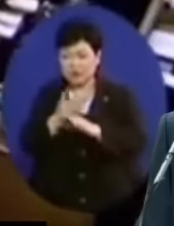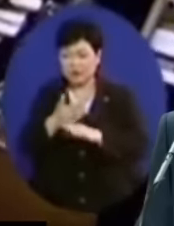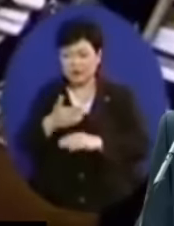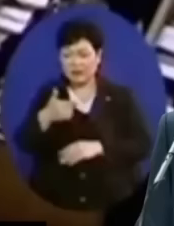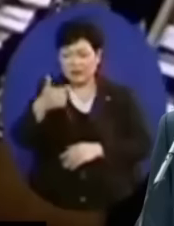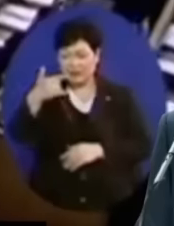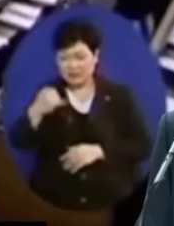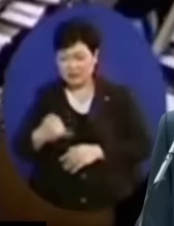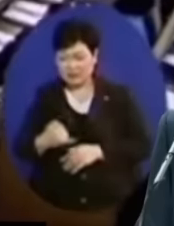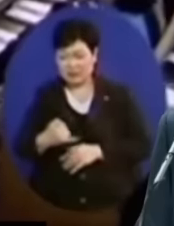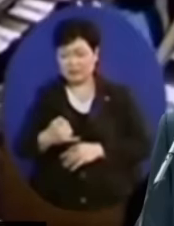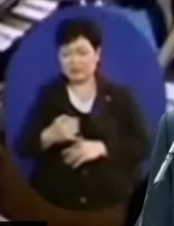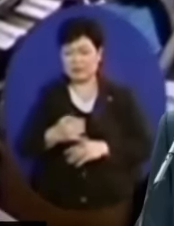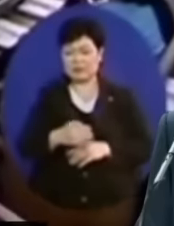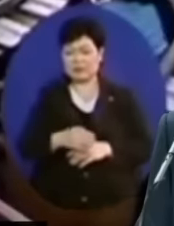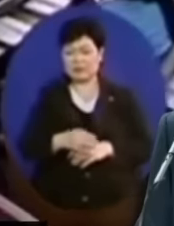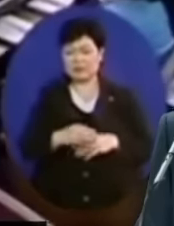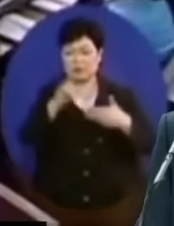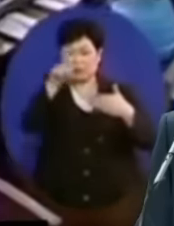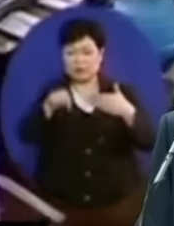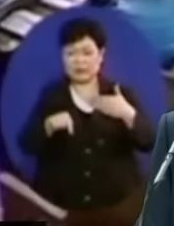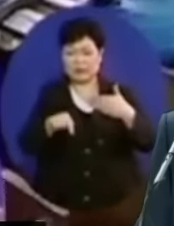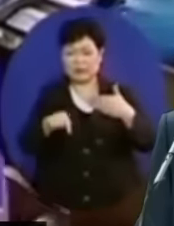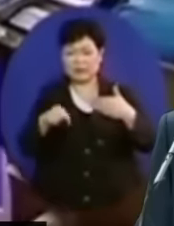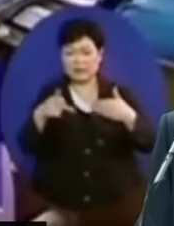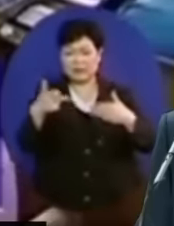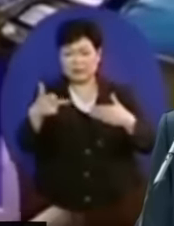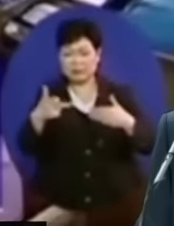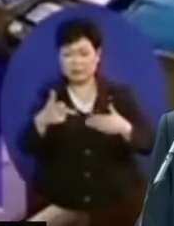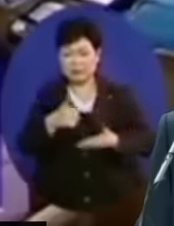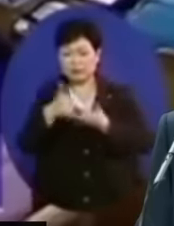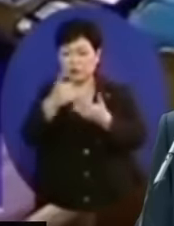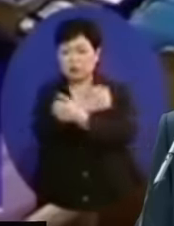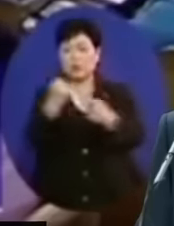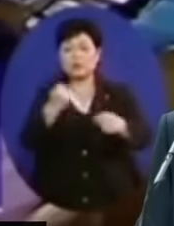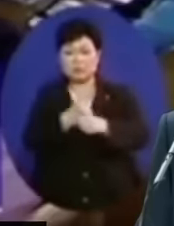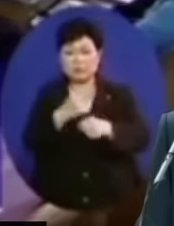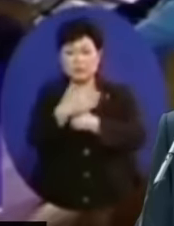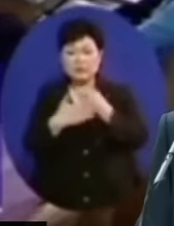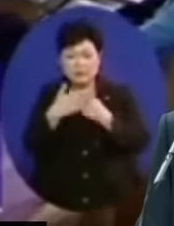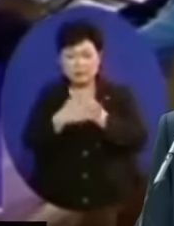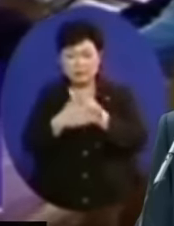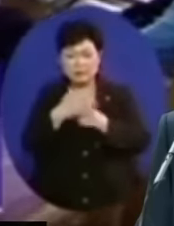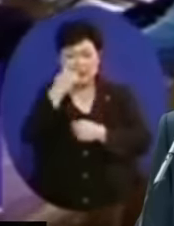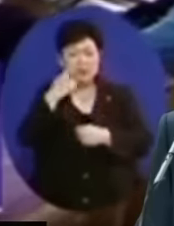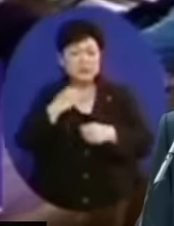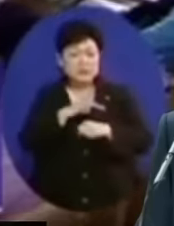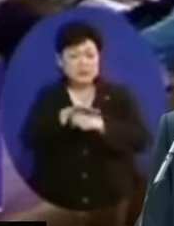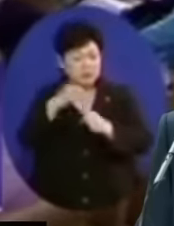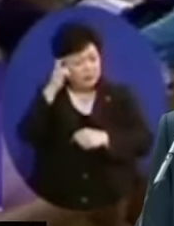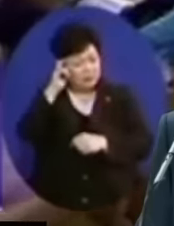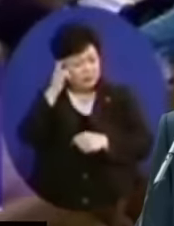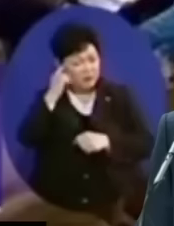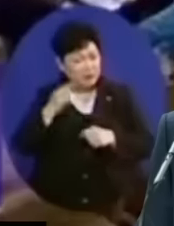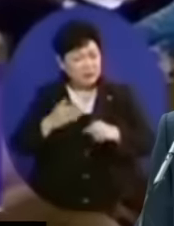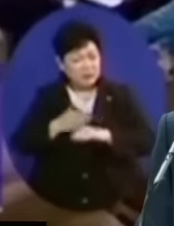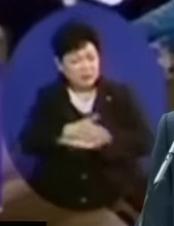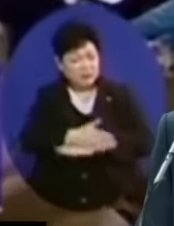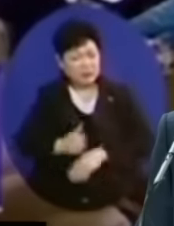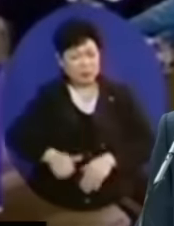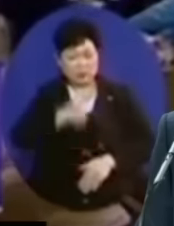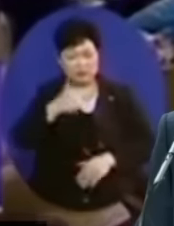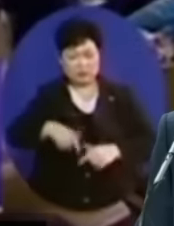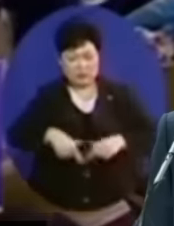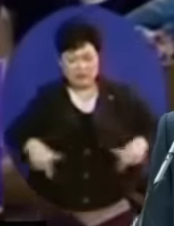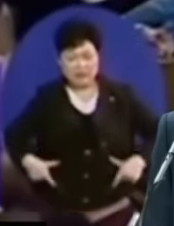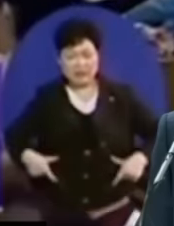느헤미야서 9장 17절에 보면 주께서는 용서하시는 하나님이시라. 은혜로우시며 긍휼히 여기시며 드디 노하시며 인자가